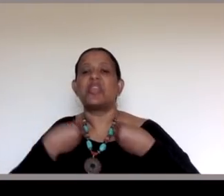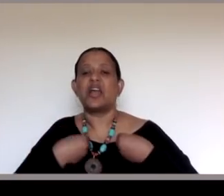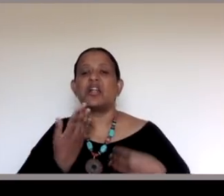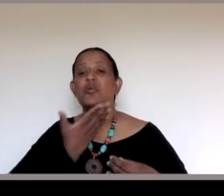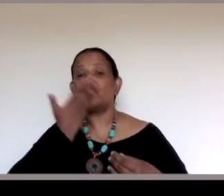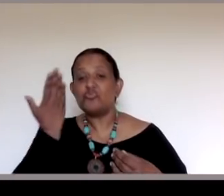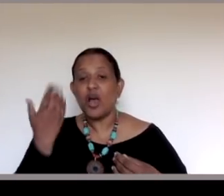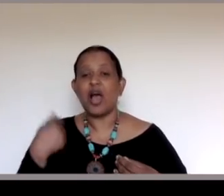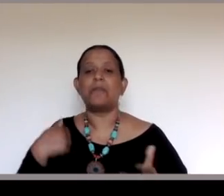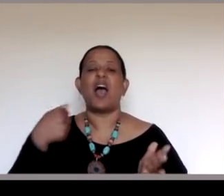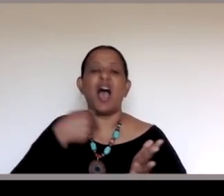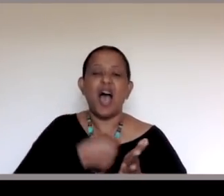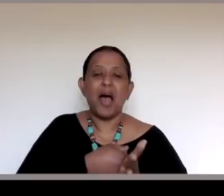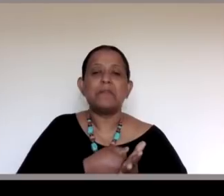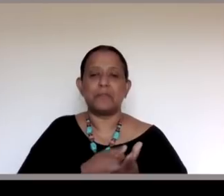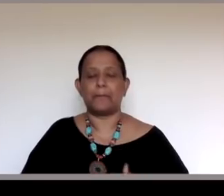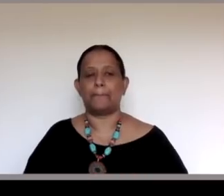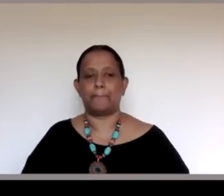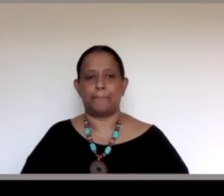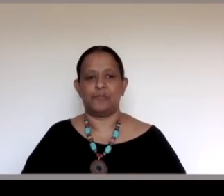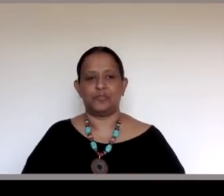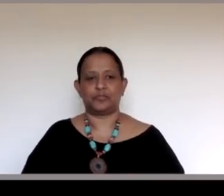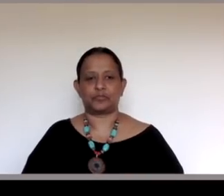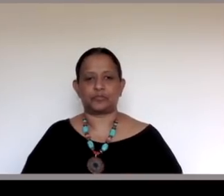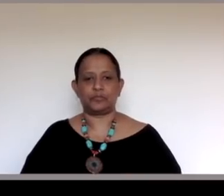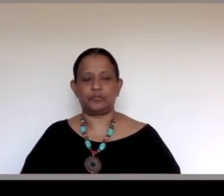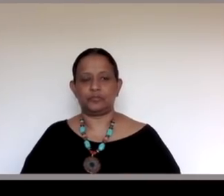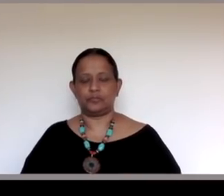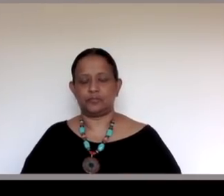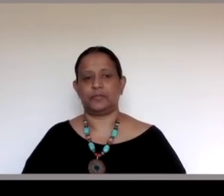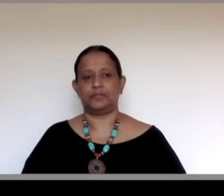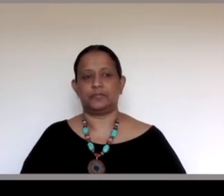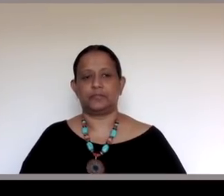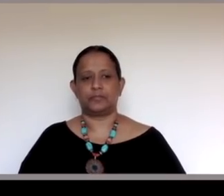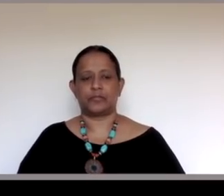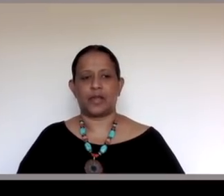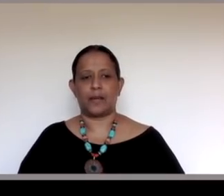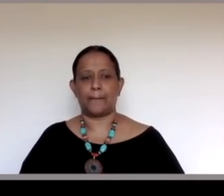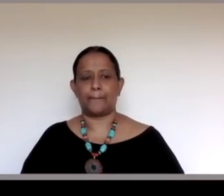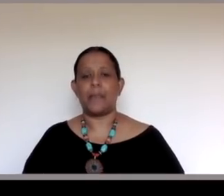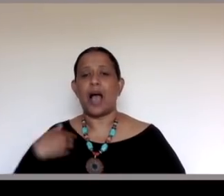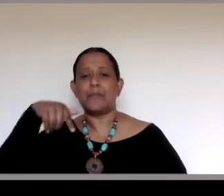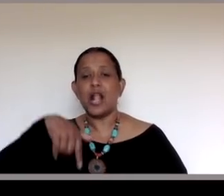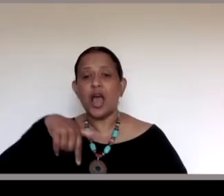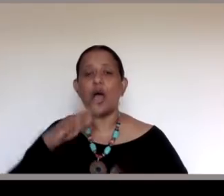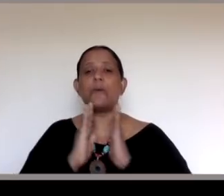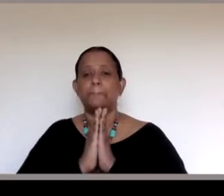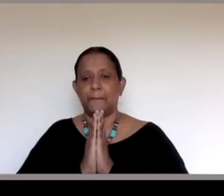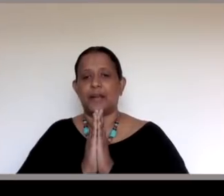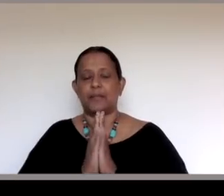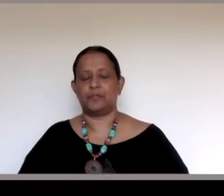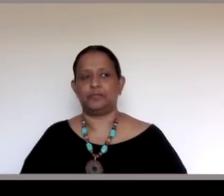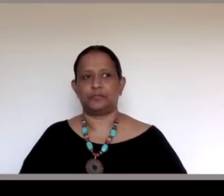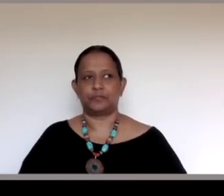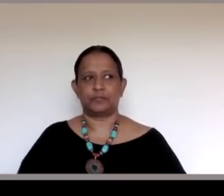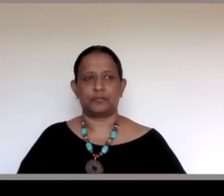அப்பே பிரீத்திய தீர்ண கரணோ ஆண்டவர் கூறுகிறார் எங்கள் மனப்பான்மையே எங்கள் மகிழ்ச்சியை தீர்மானிக்கிறது எனக்கெனக்டோபே பிரீத்திய தீர்ண கரணோ